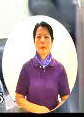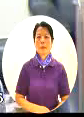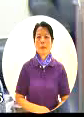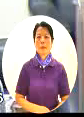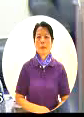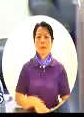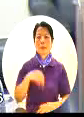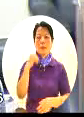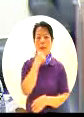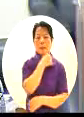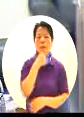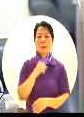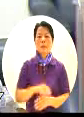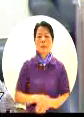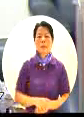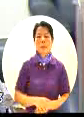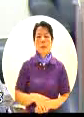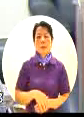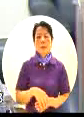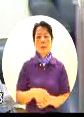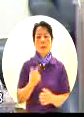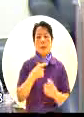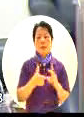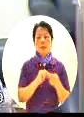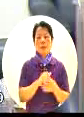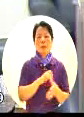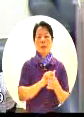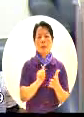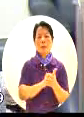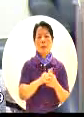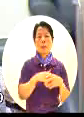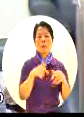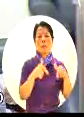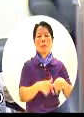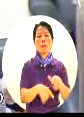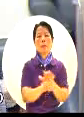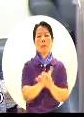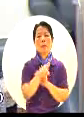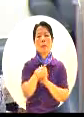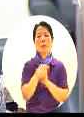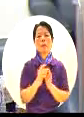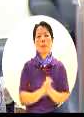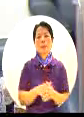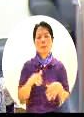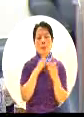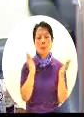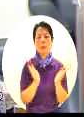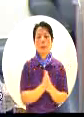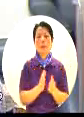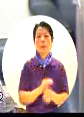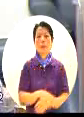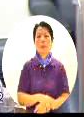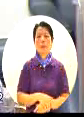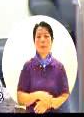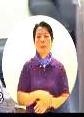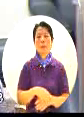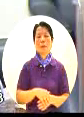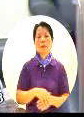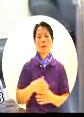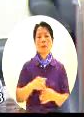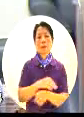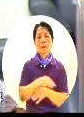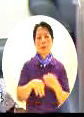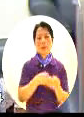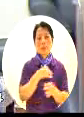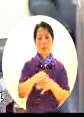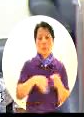啊，台湾以纽西兰哈啊，迄个整个贸易协定已经